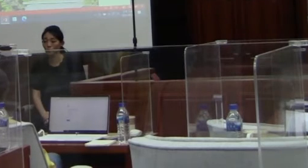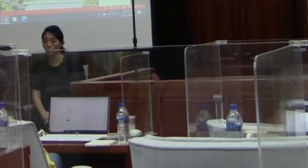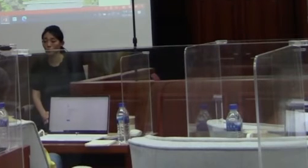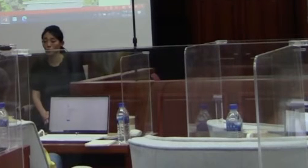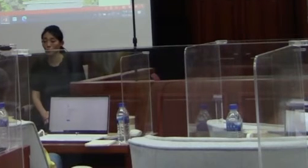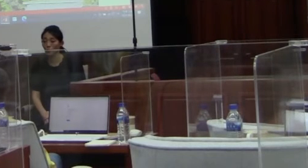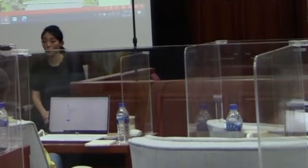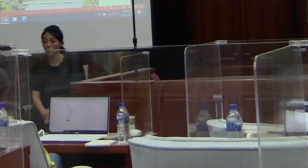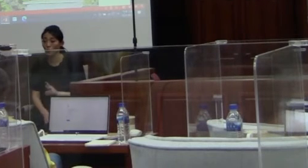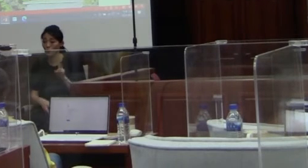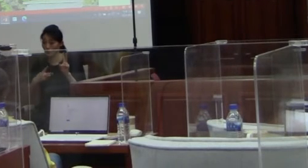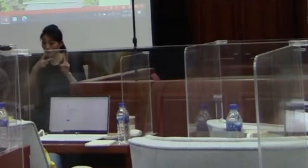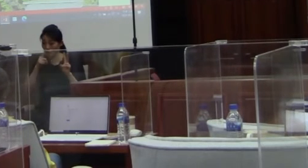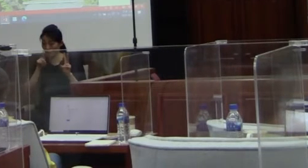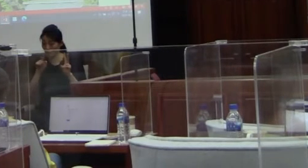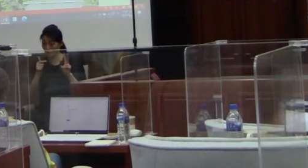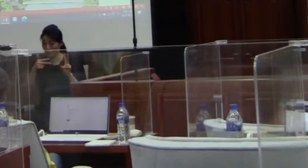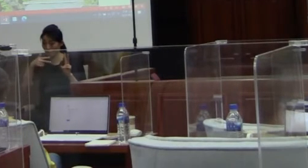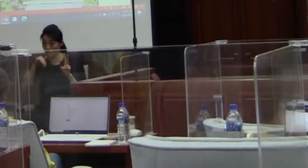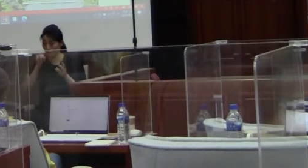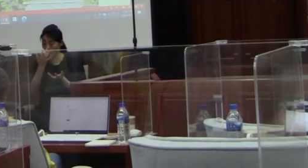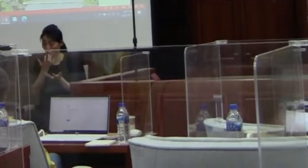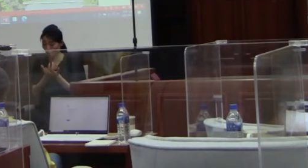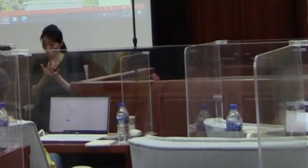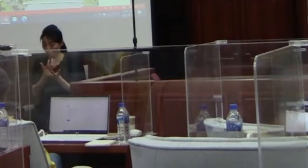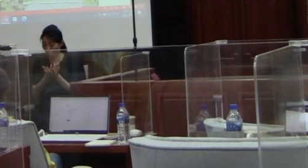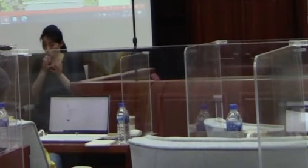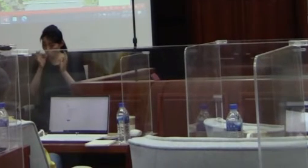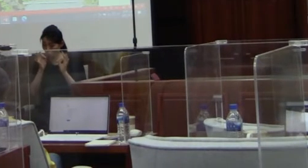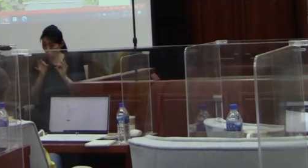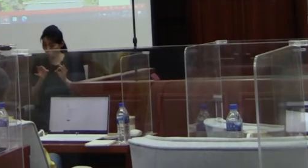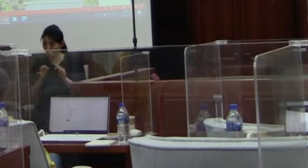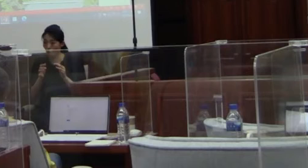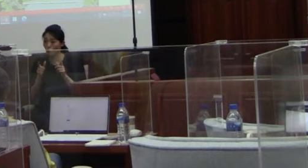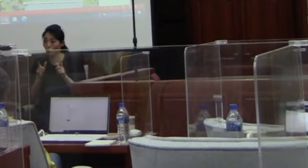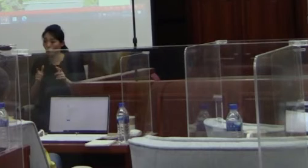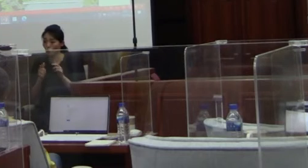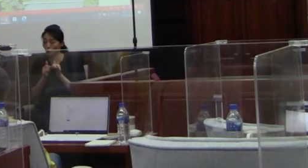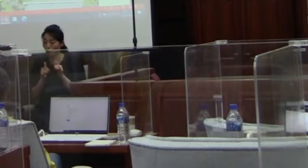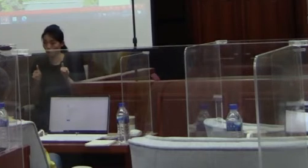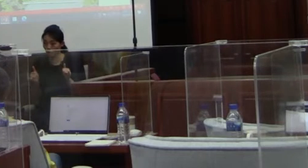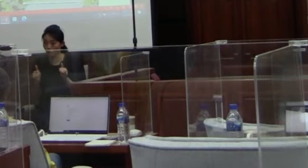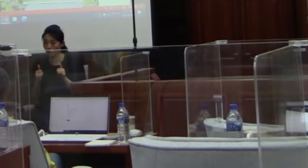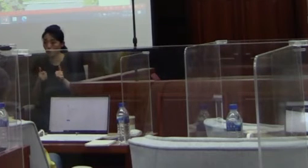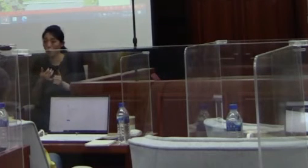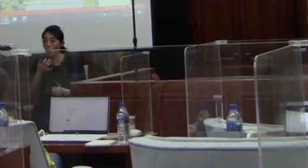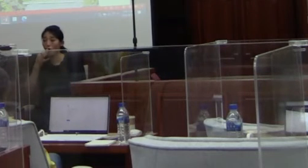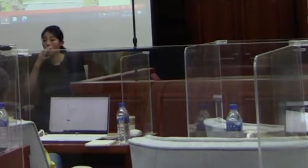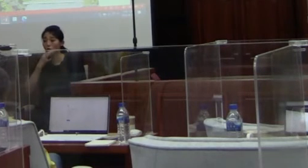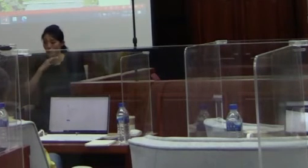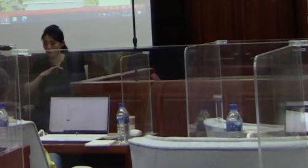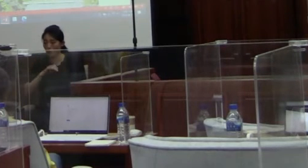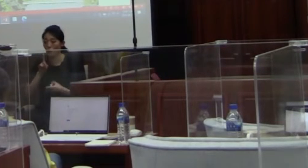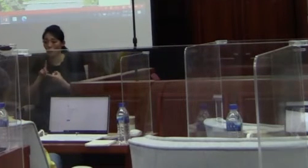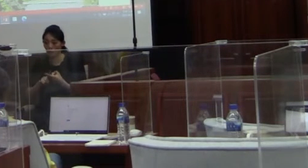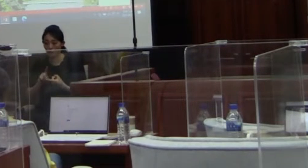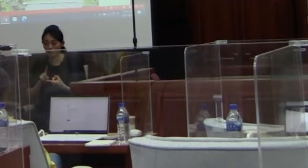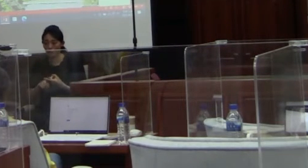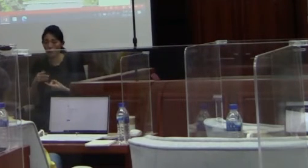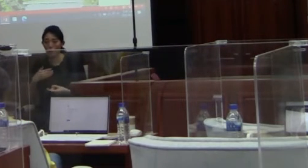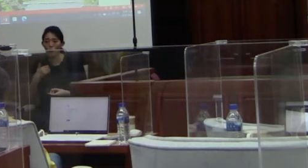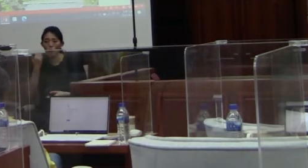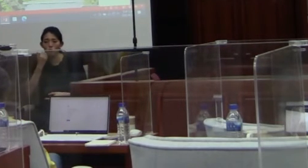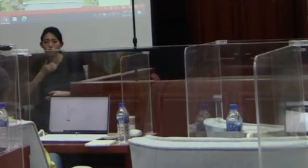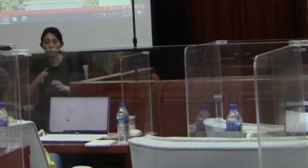중계단지 부분에서는 앞서 제가 서두에서 말씀드린 대로 주민들의 어떤 이익이 상충되는 부분입니다. 제가 누구